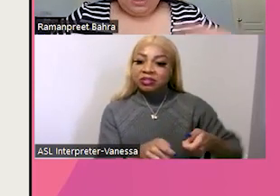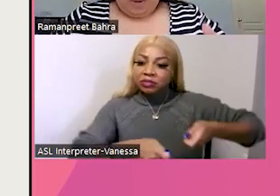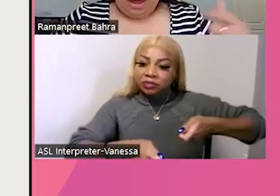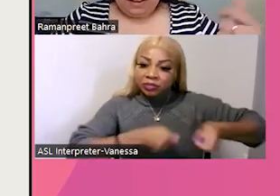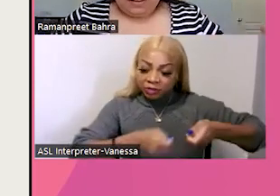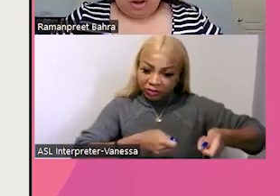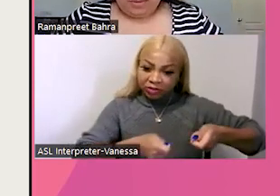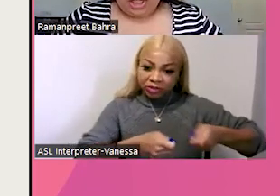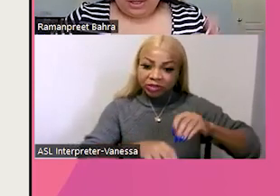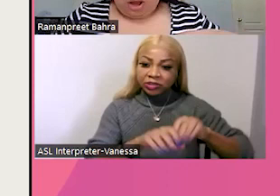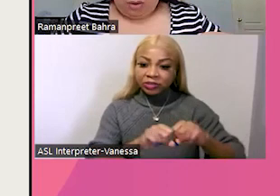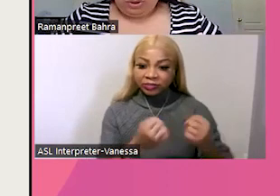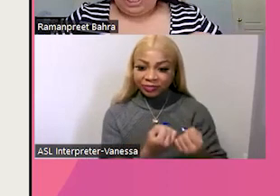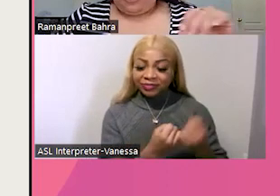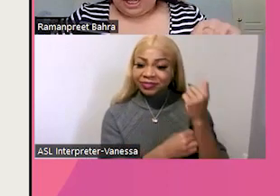qui